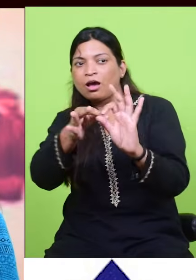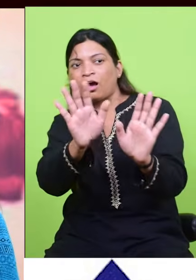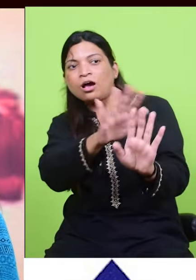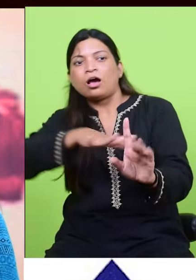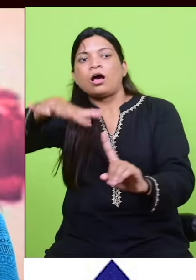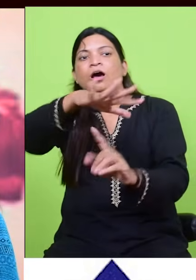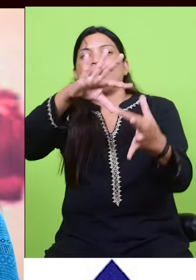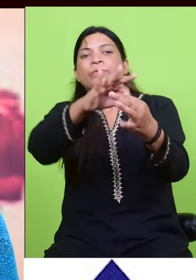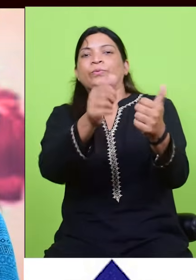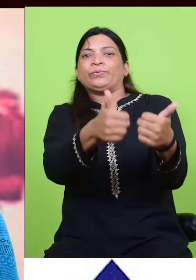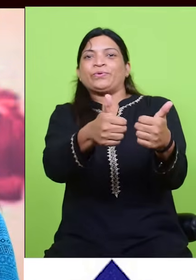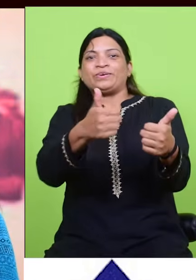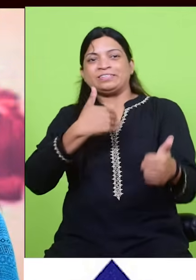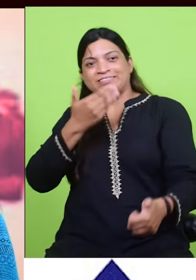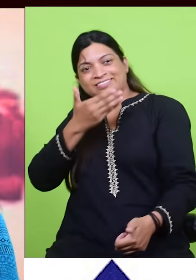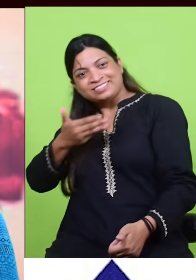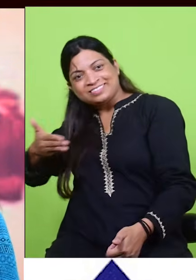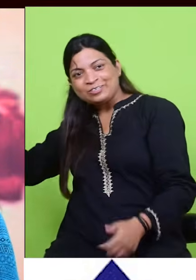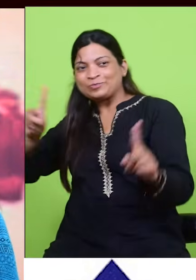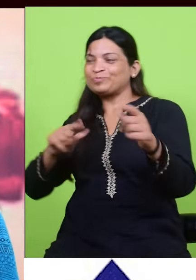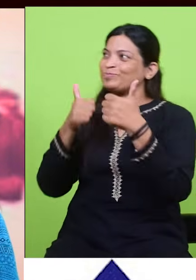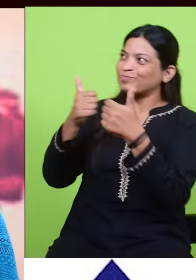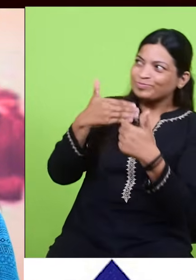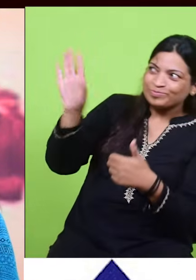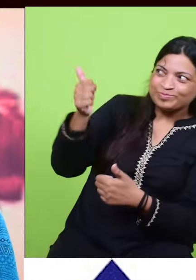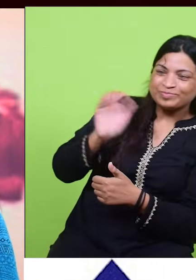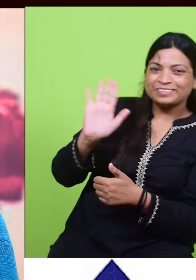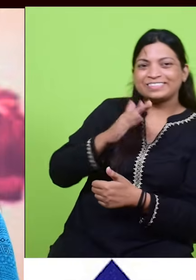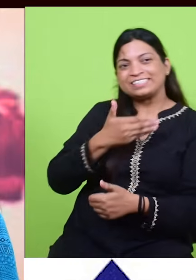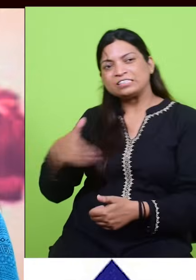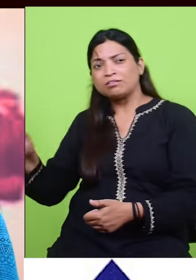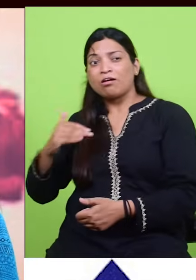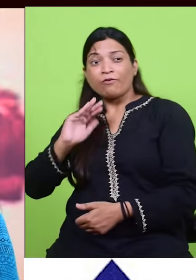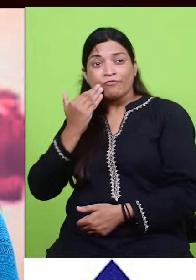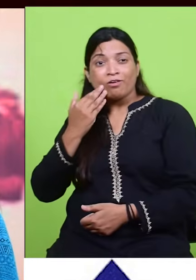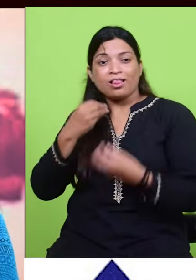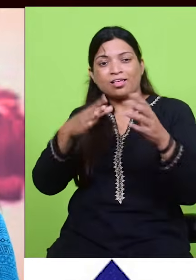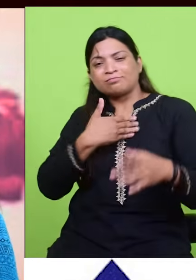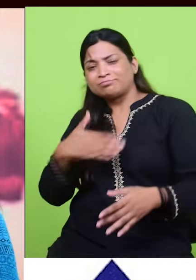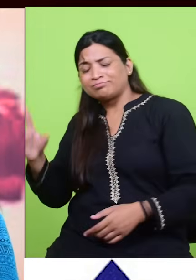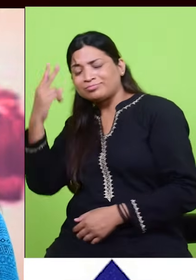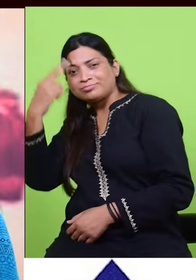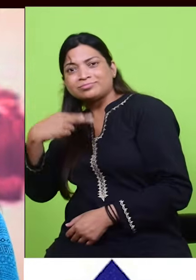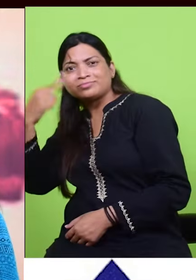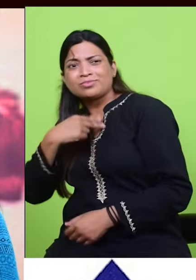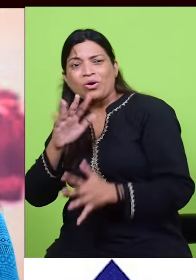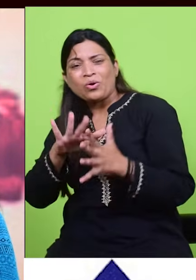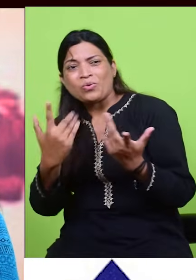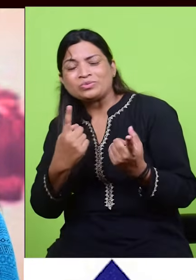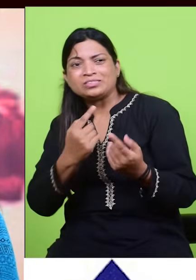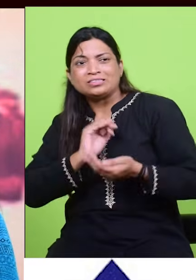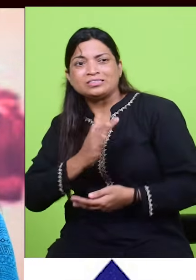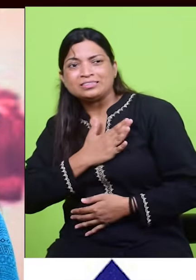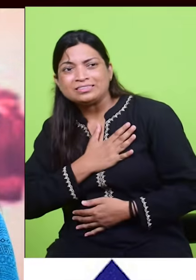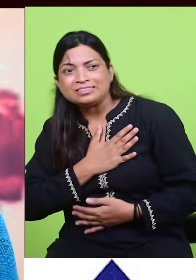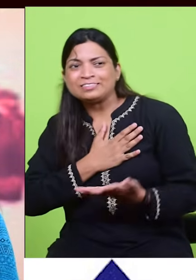बोला मैं जा रही हूँ, इसने बोला खुश होके हाँ जाओ। पहले मैं जाती थी तो मैं रोती थी कि पता नहीं इसका क्या होगा, लेकिन धीरे